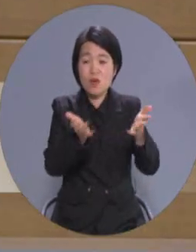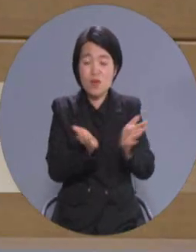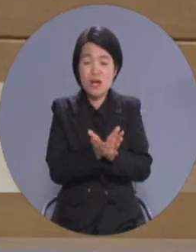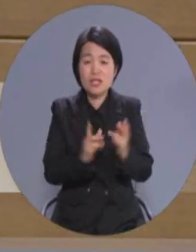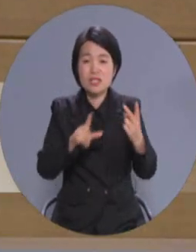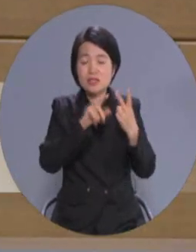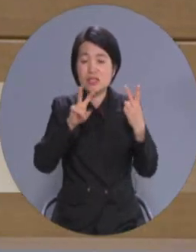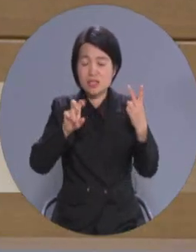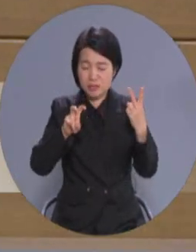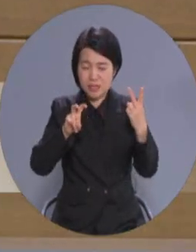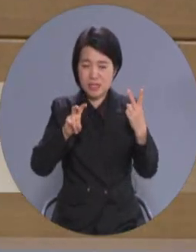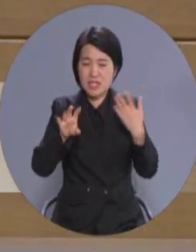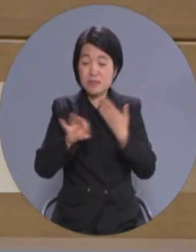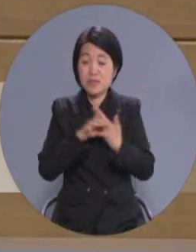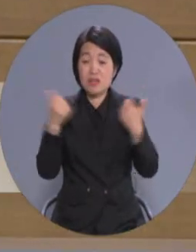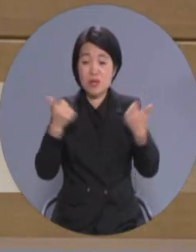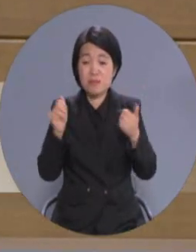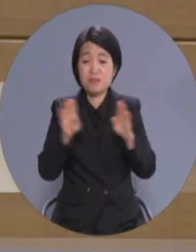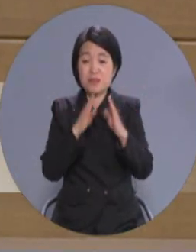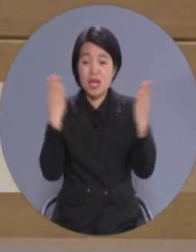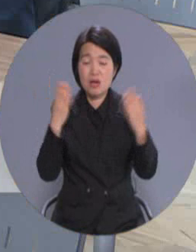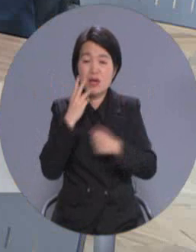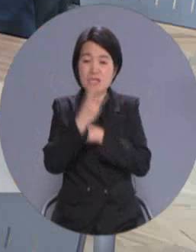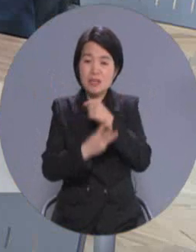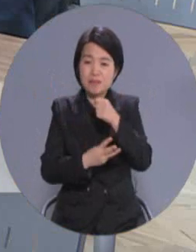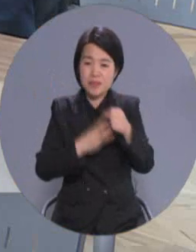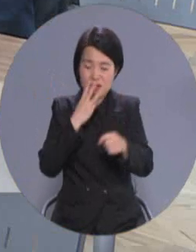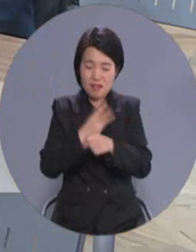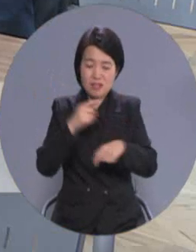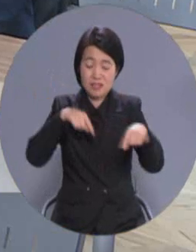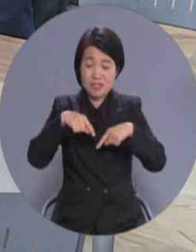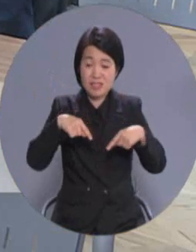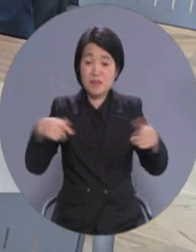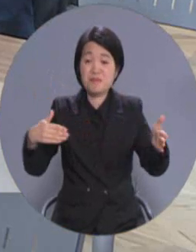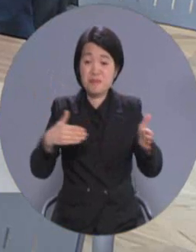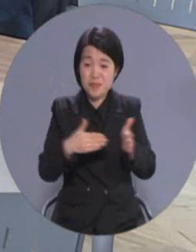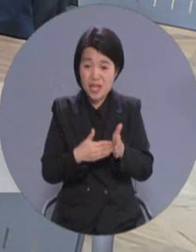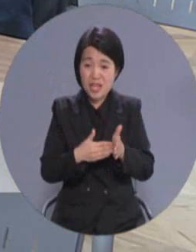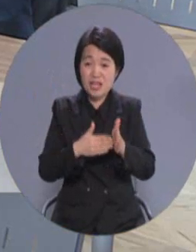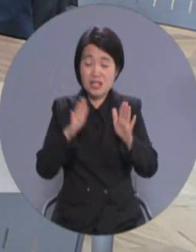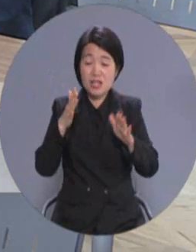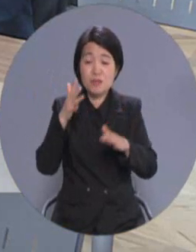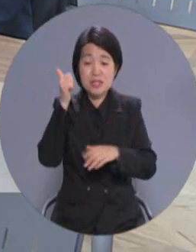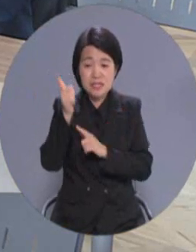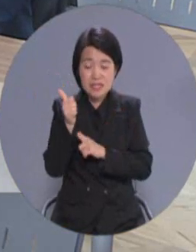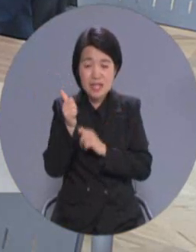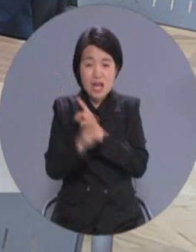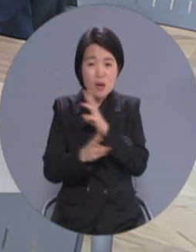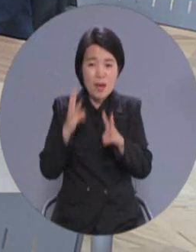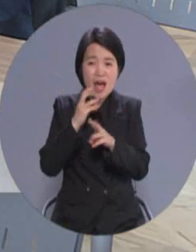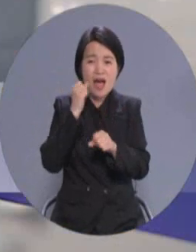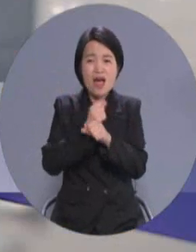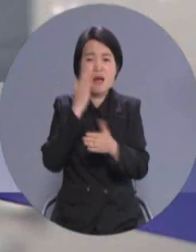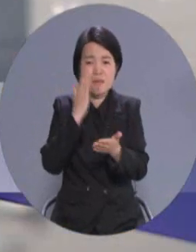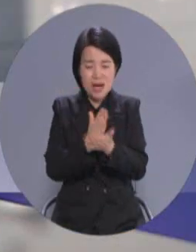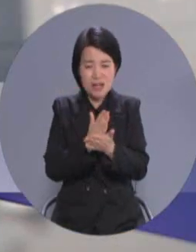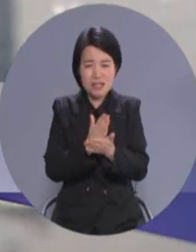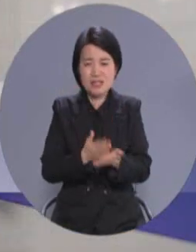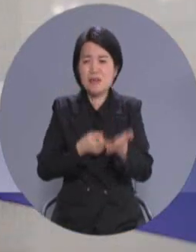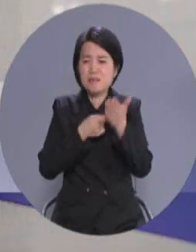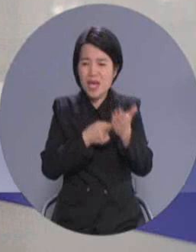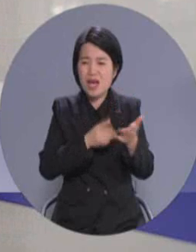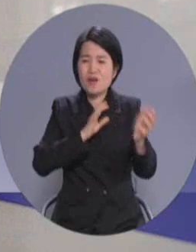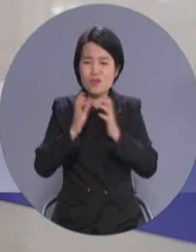22일 임시의원 총회를 개최하고 3년의 임기를 마친 이응우 현 회장에 대한 연임안을 상정할 것이라고